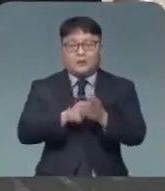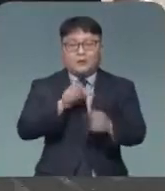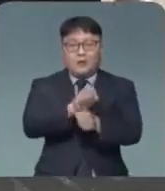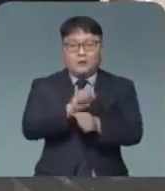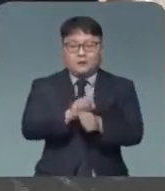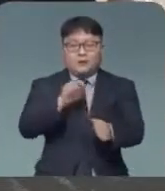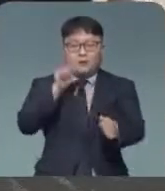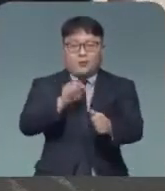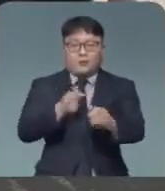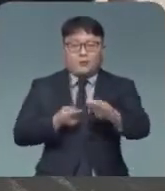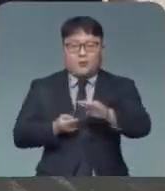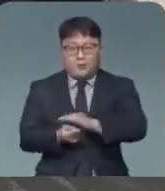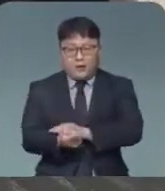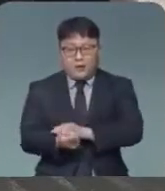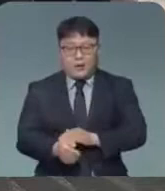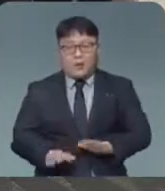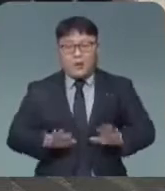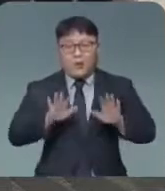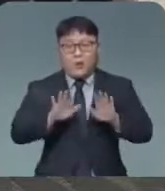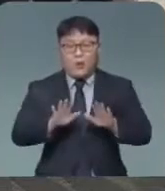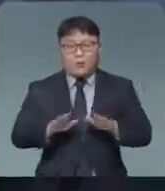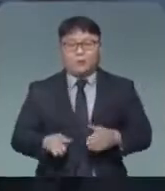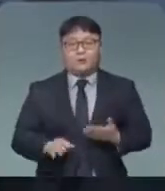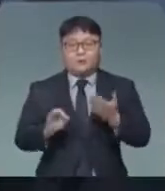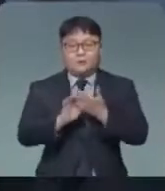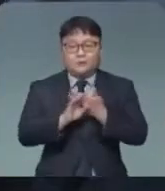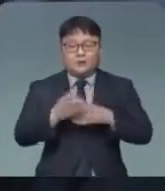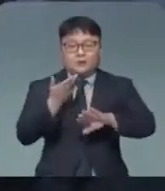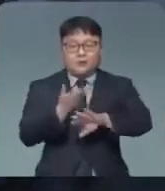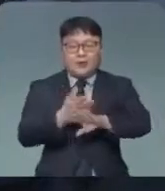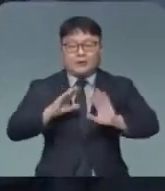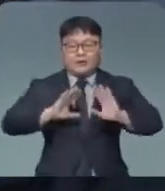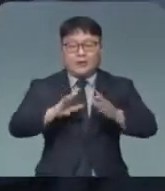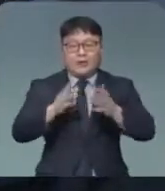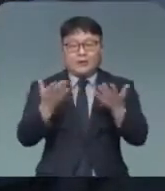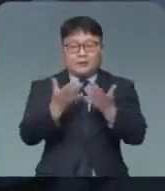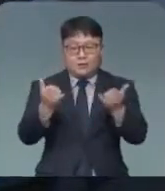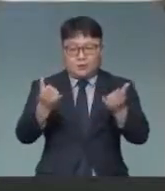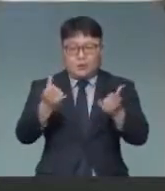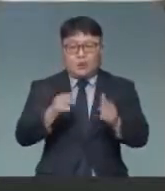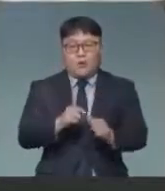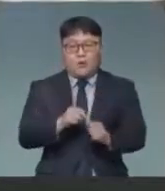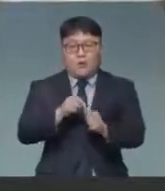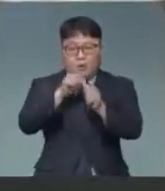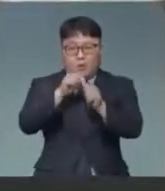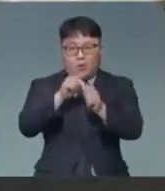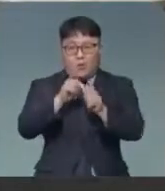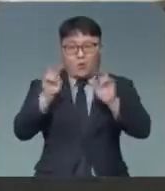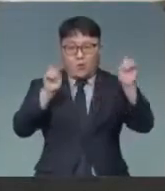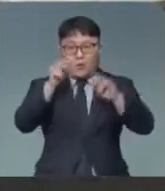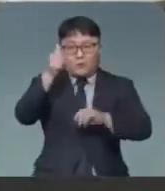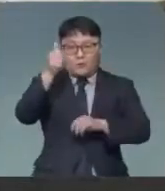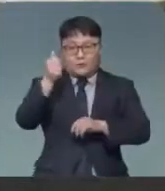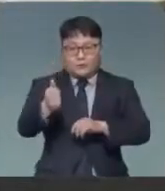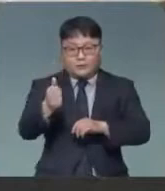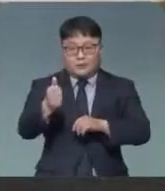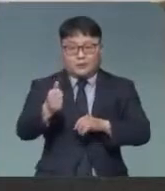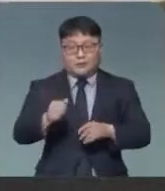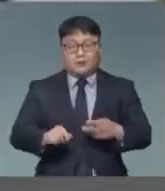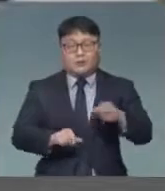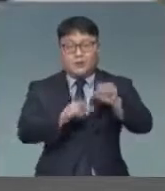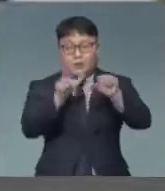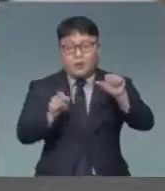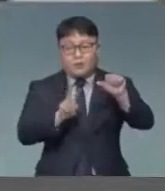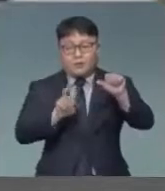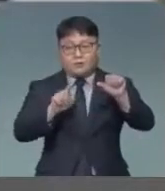내려졌습니다. 강원도는 오늘 일용직 외국인 노동자를 고용하고 있는 사업주에게 이달 21일까지